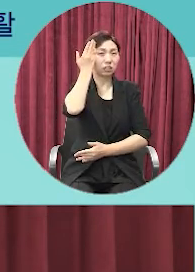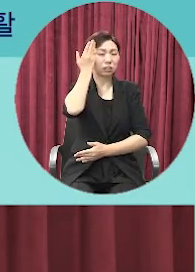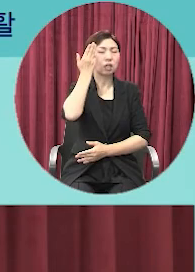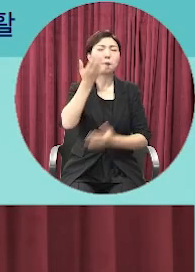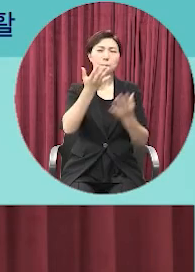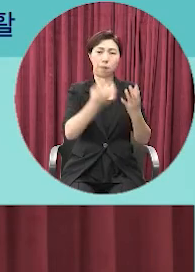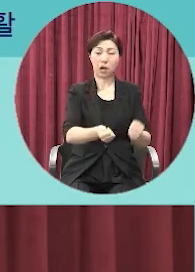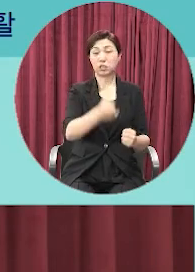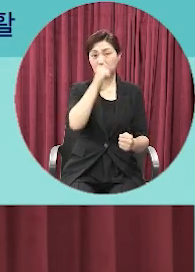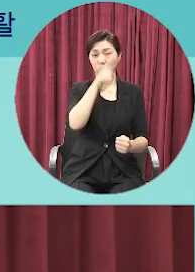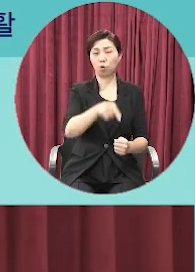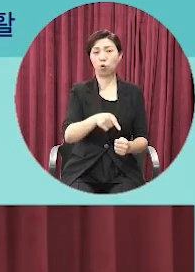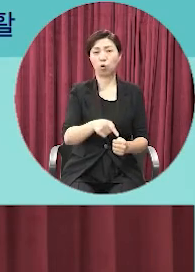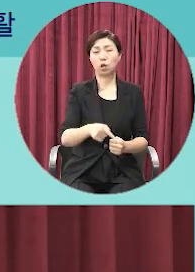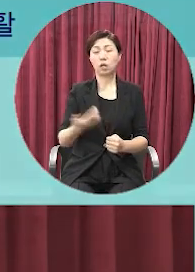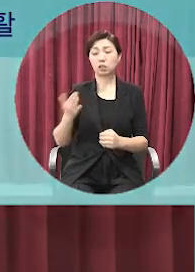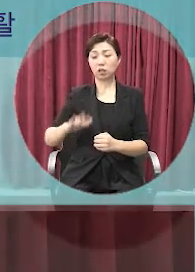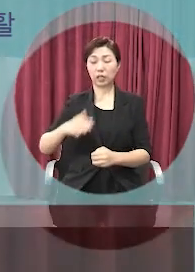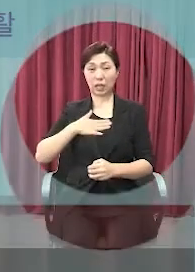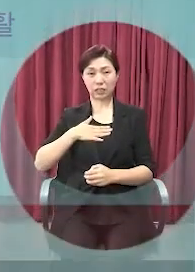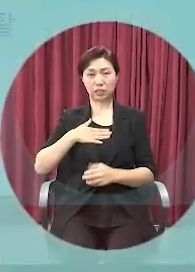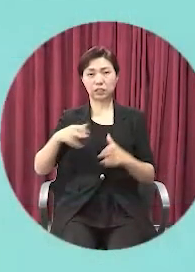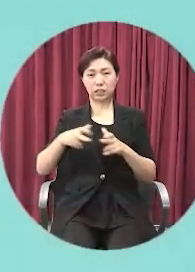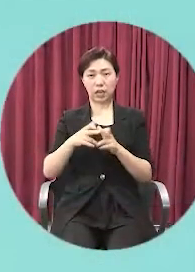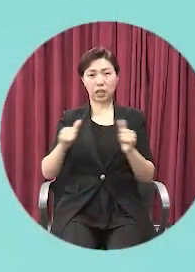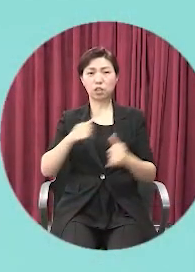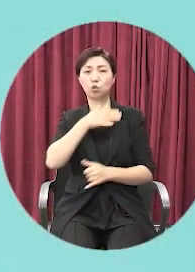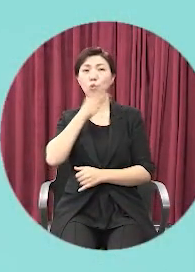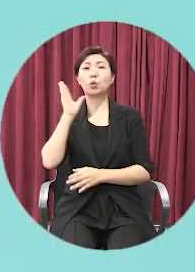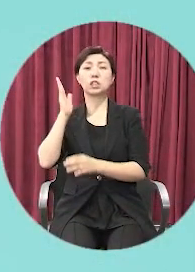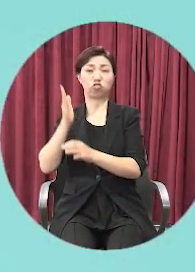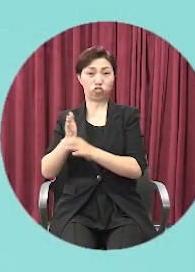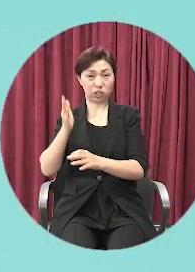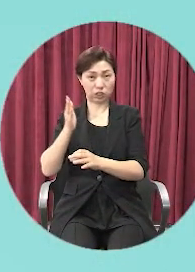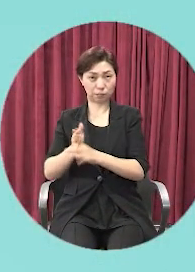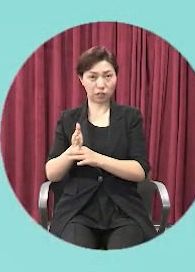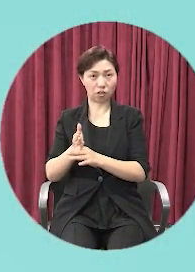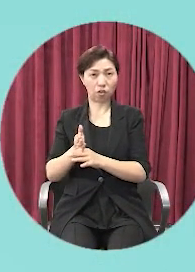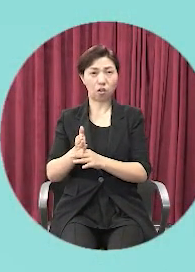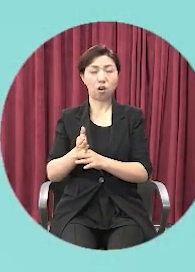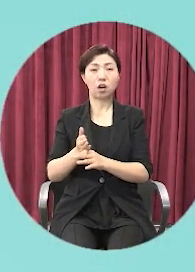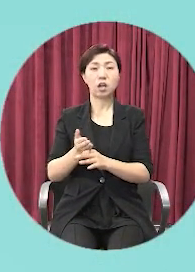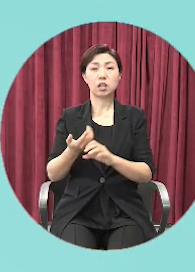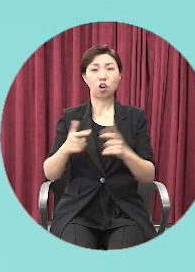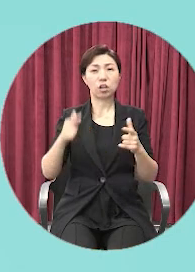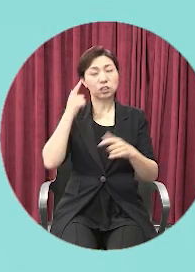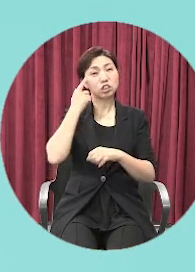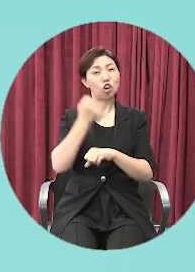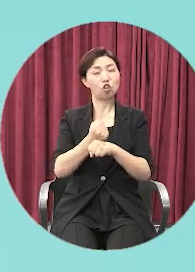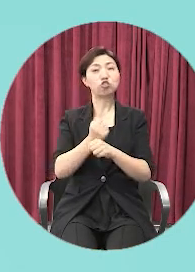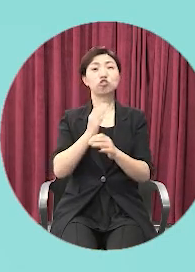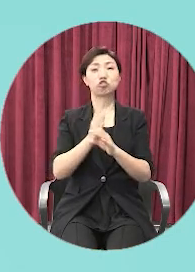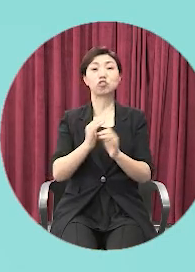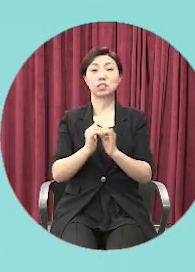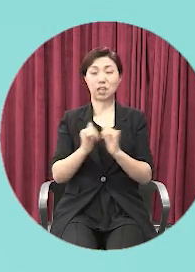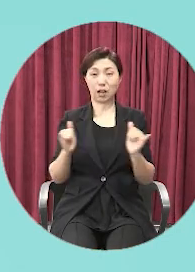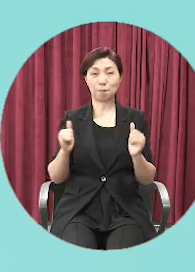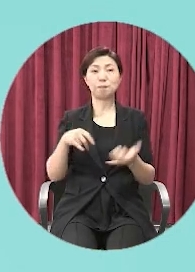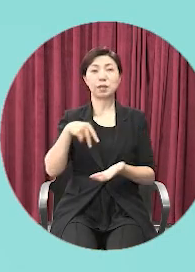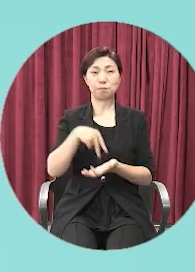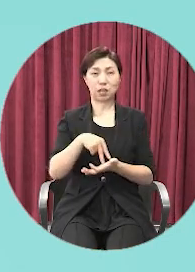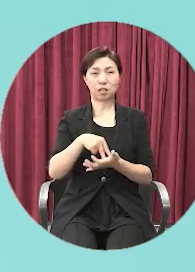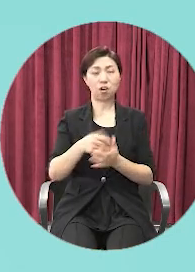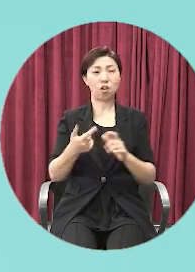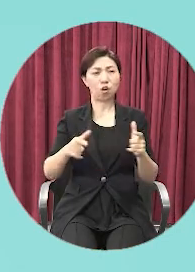중심으로 어떤 미래에 대해서 그 수요자 중심의 프로세스로서 연구를 하는 사람으로서 이렇게 좋은 기술이 많은데